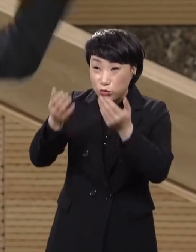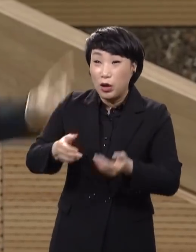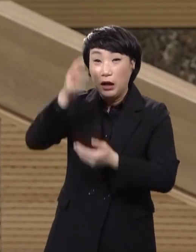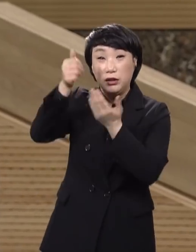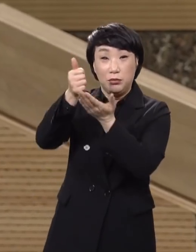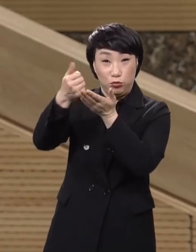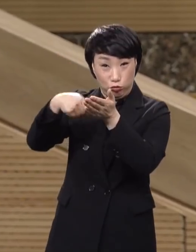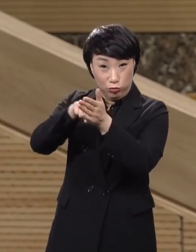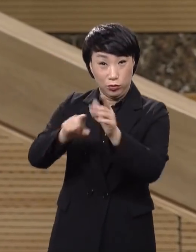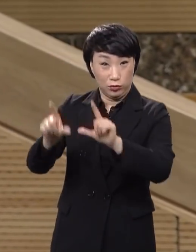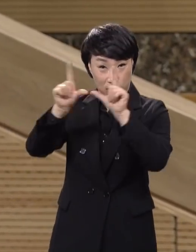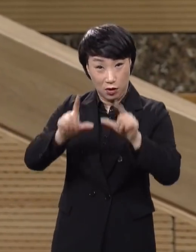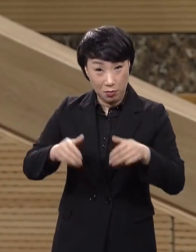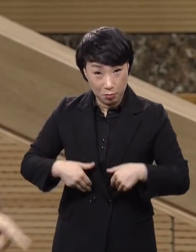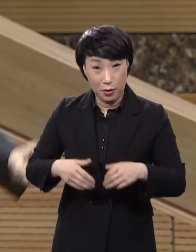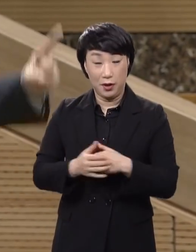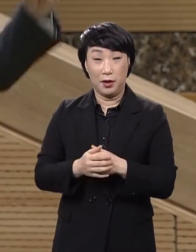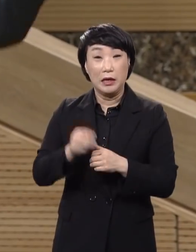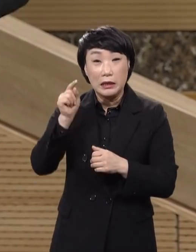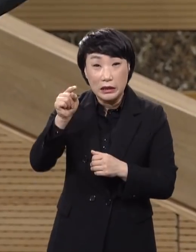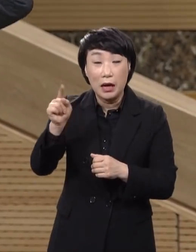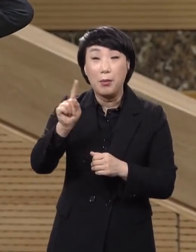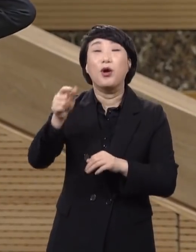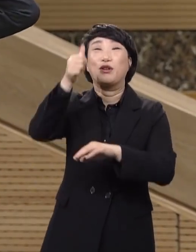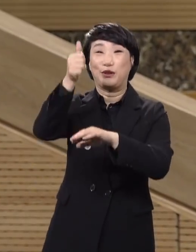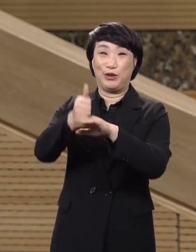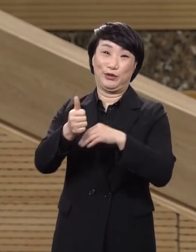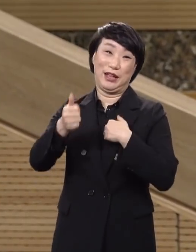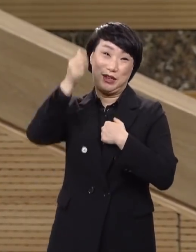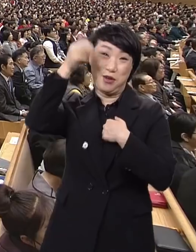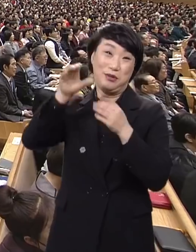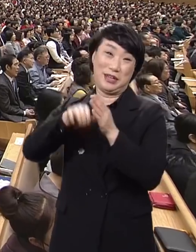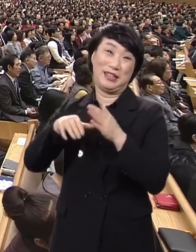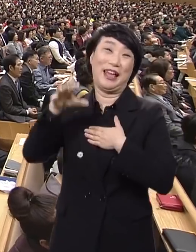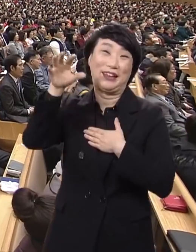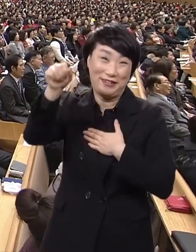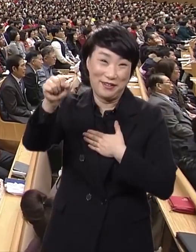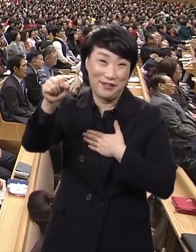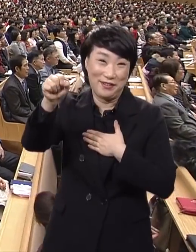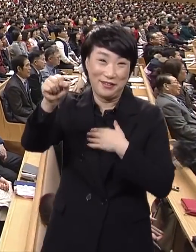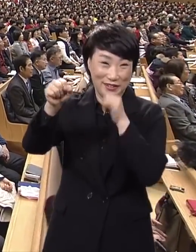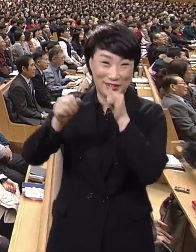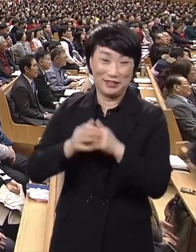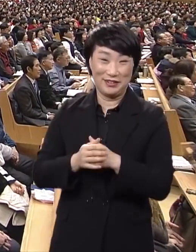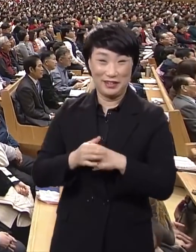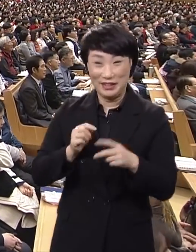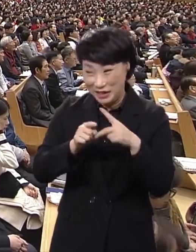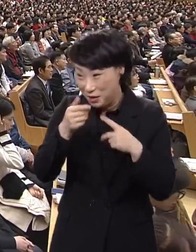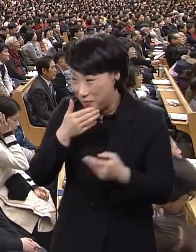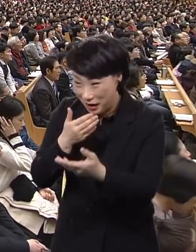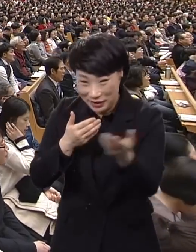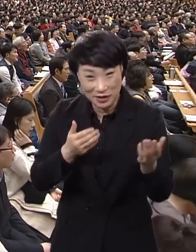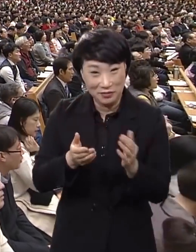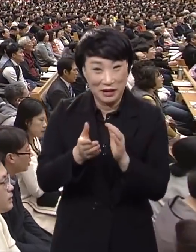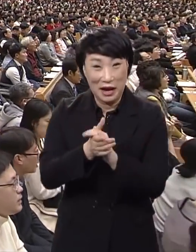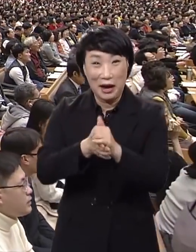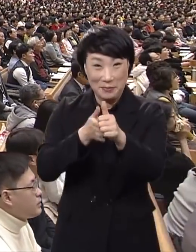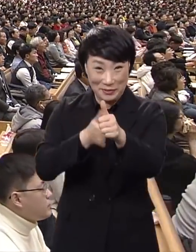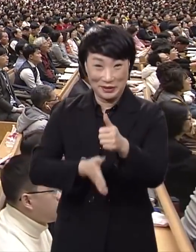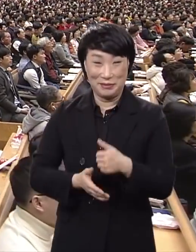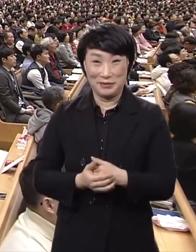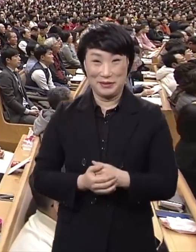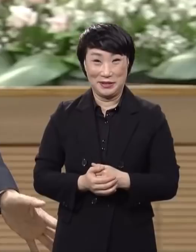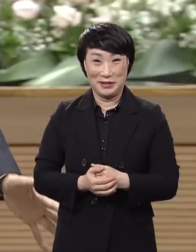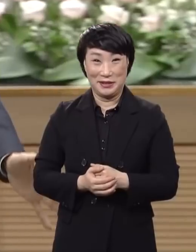위해 살아야 된다. 그것이 결국 내 영혼의 몫이 되라 이 말입니다. 알아들었으면 아멘 합시다.